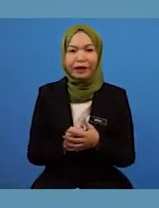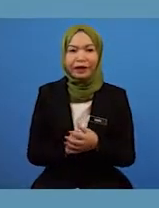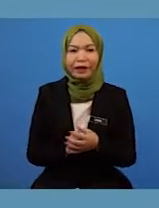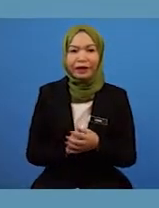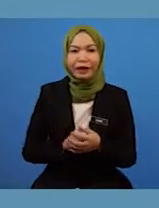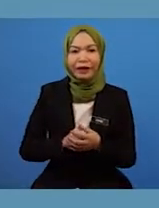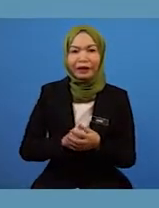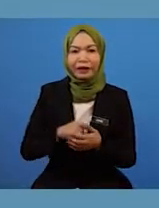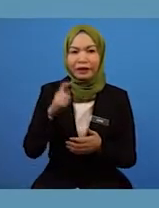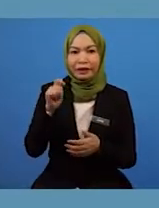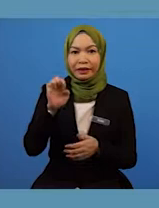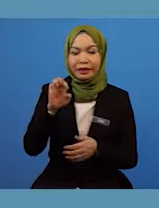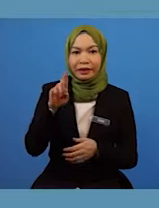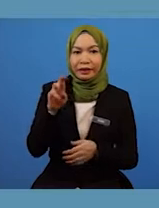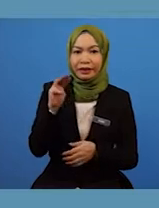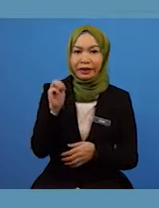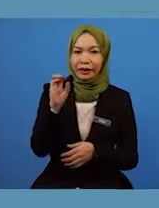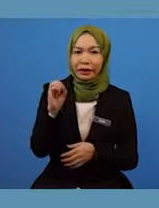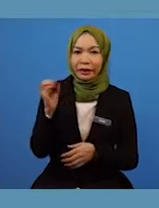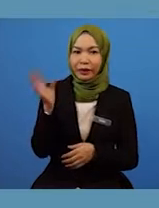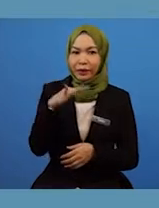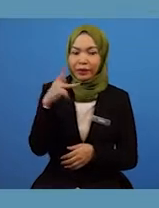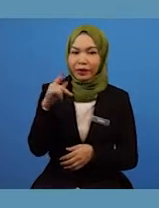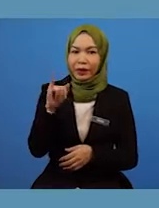balas oktana dengan oksigen.